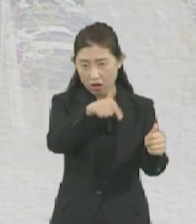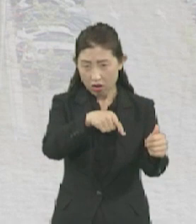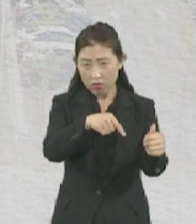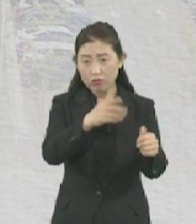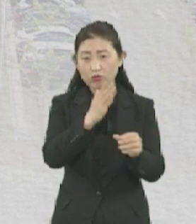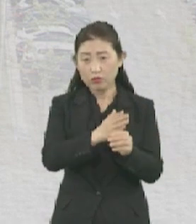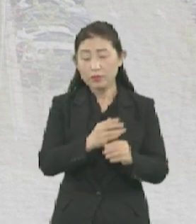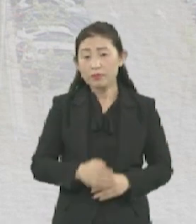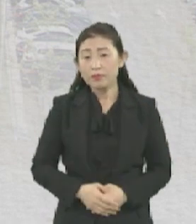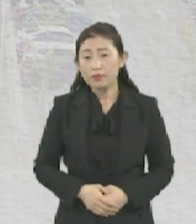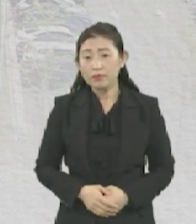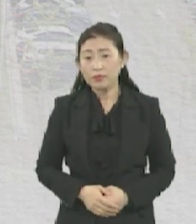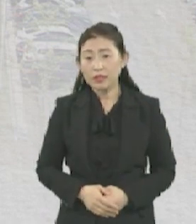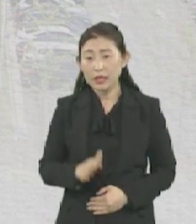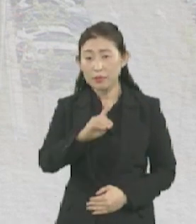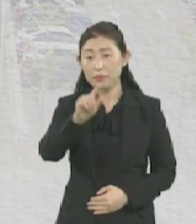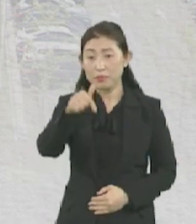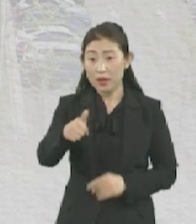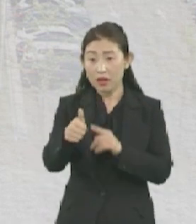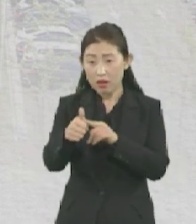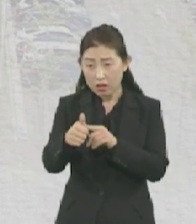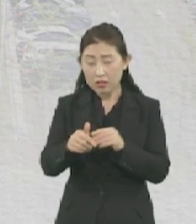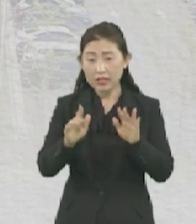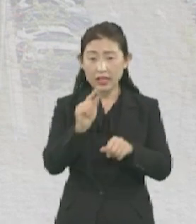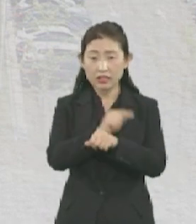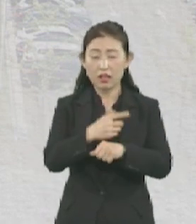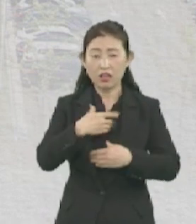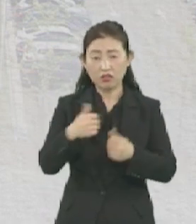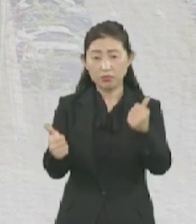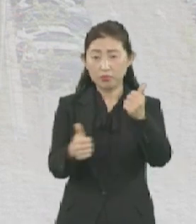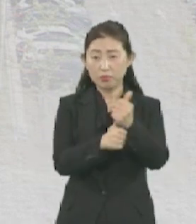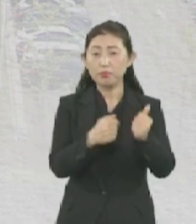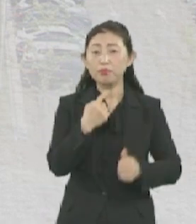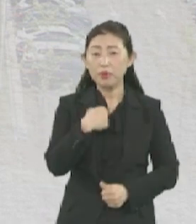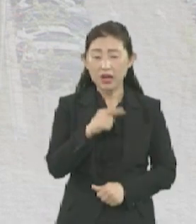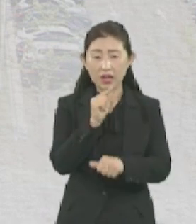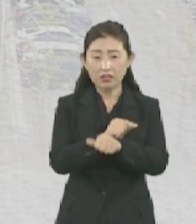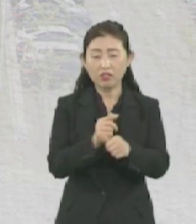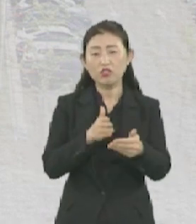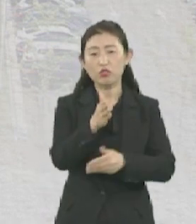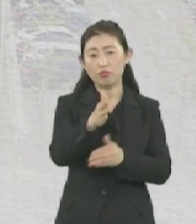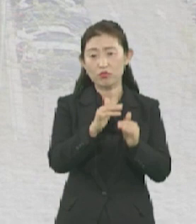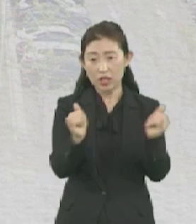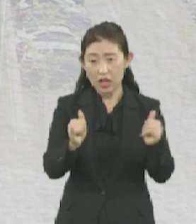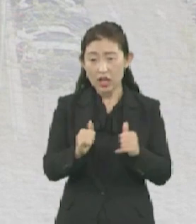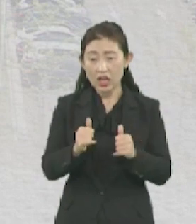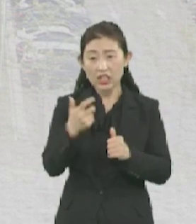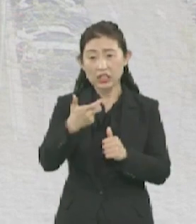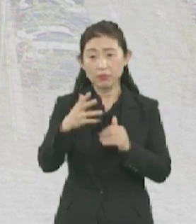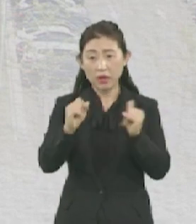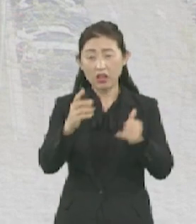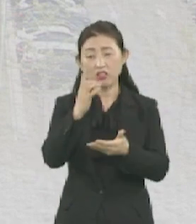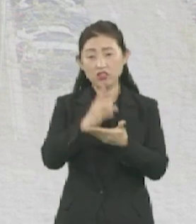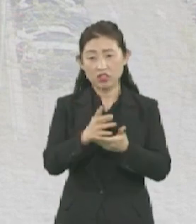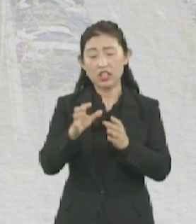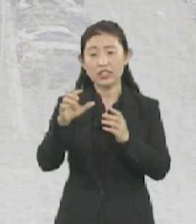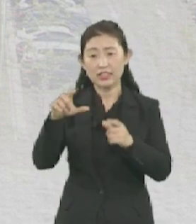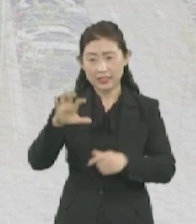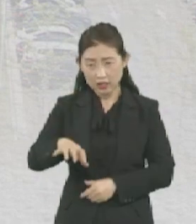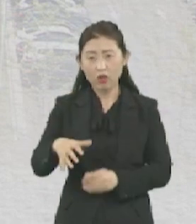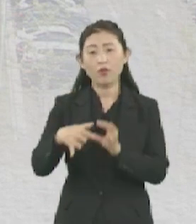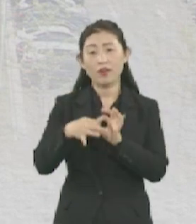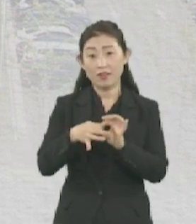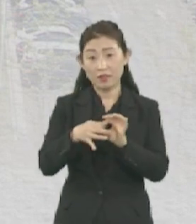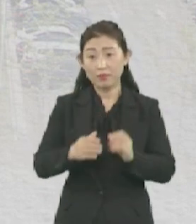높습니다 박찬호 전 이유는 행한 부착 원까지 여기만 행정 전문가이다 70 만 인구의 천안 출신이라는 게